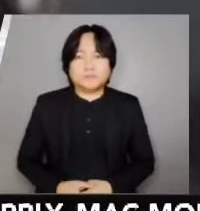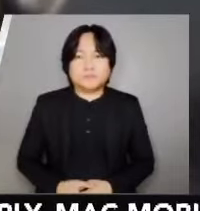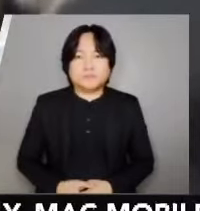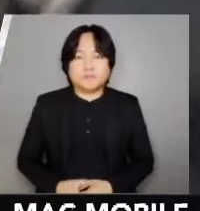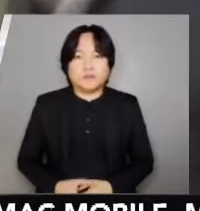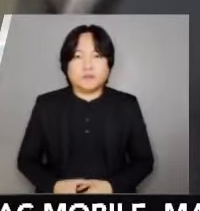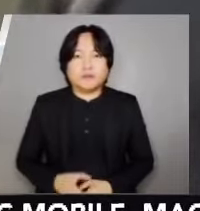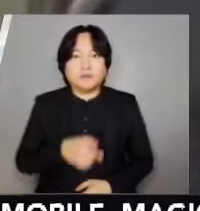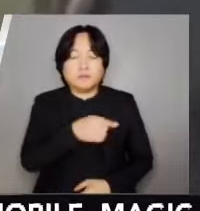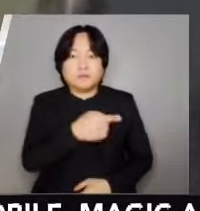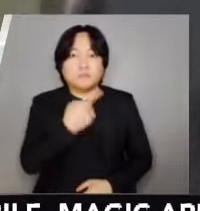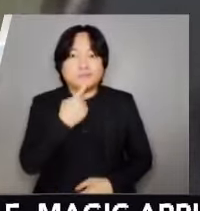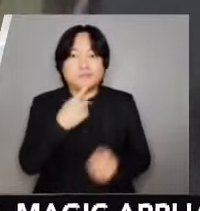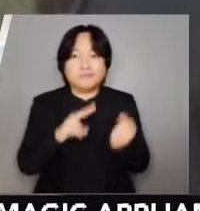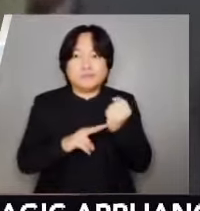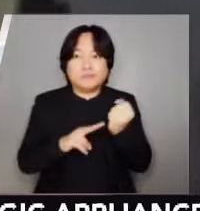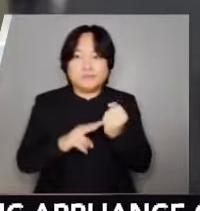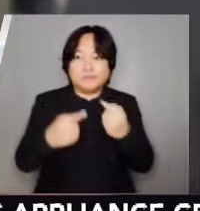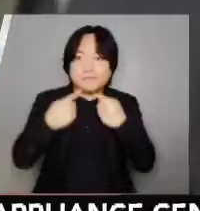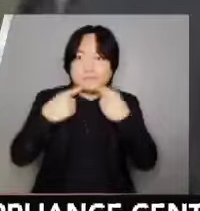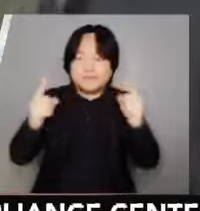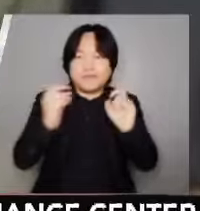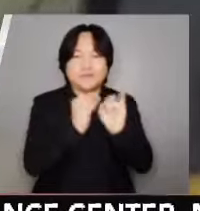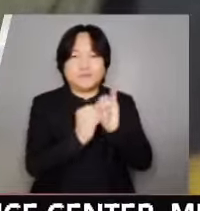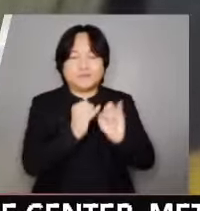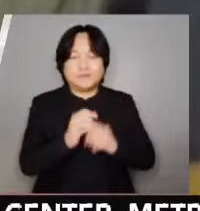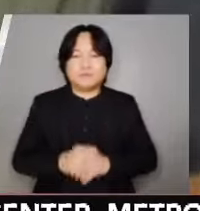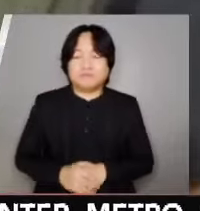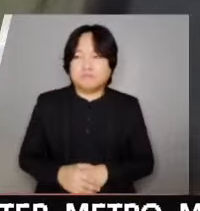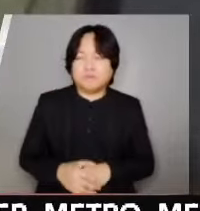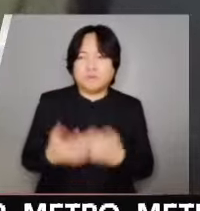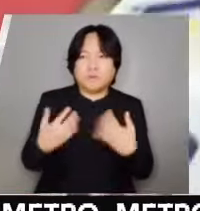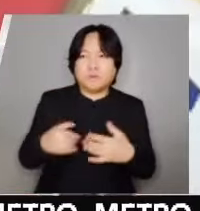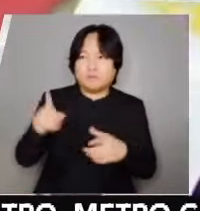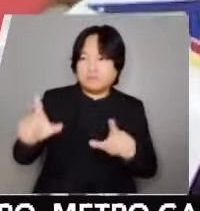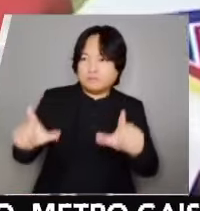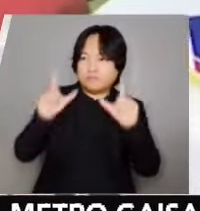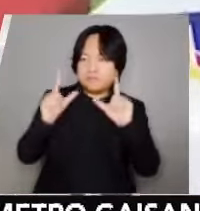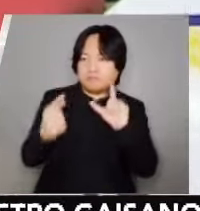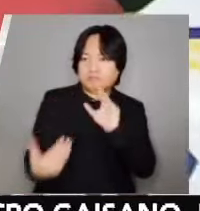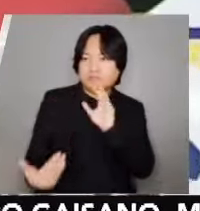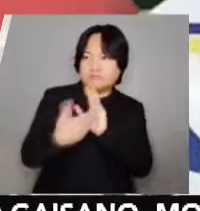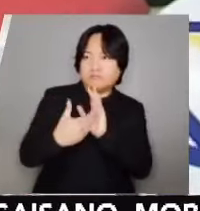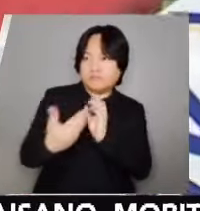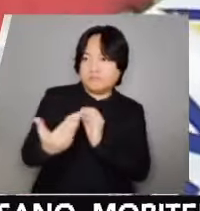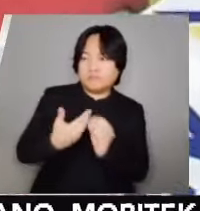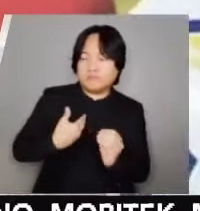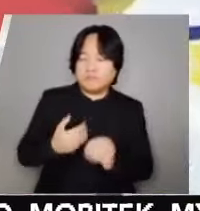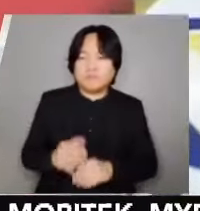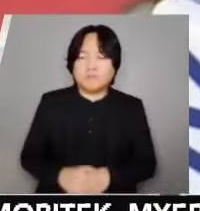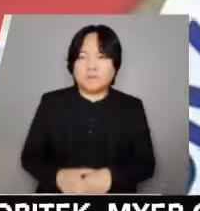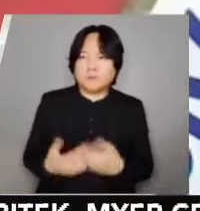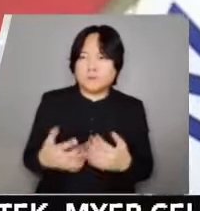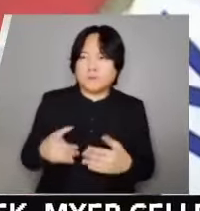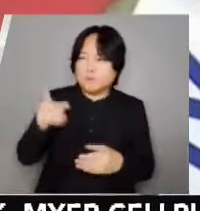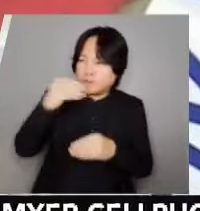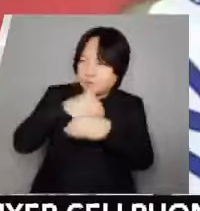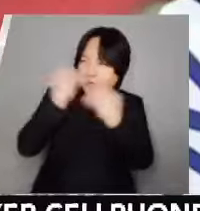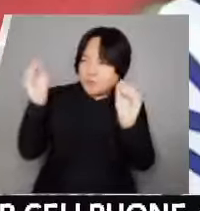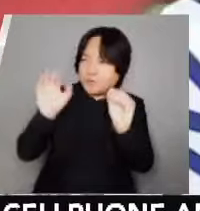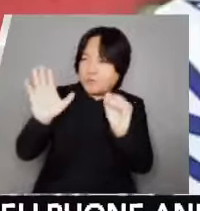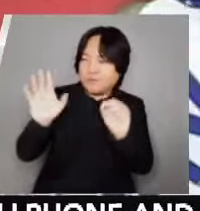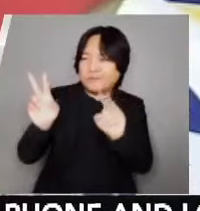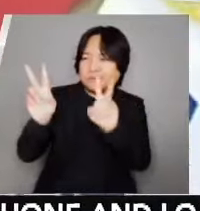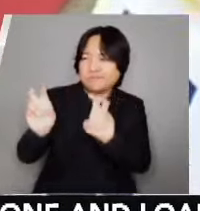na ang ginagawa ng mga kinatawan para paghandaan ng impeachment laban sa kanya. Very obvious yung kanilang ginagawa na